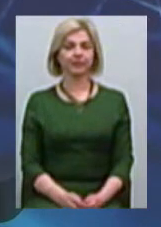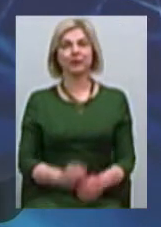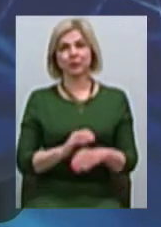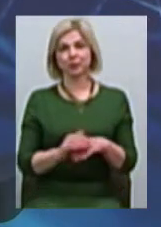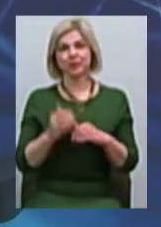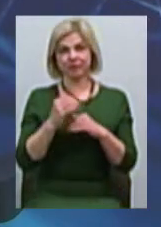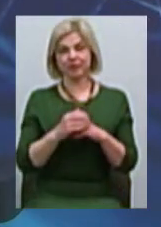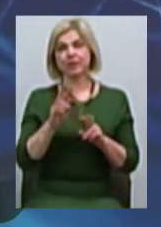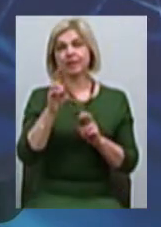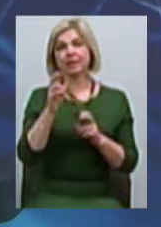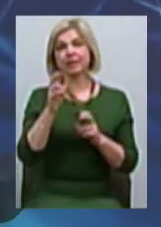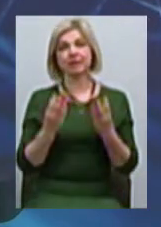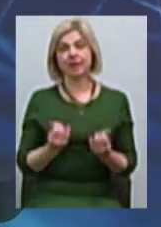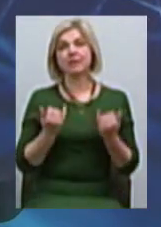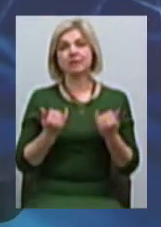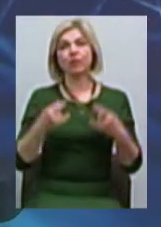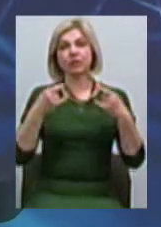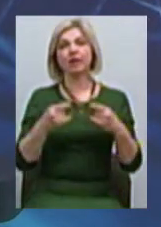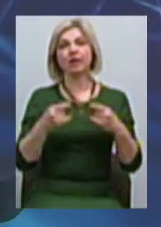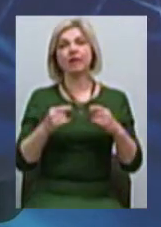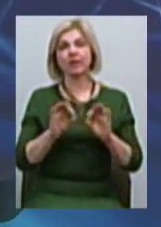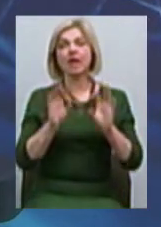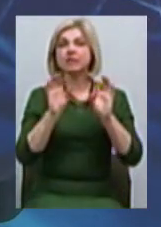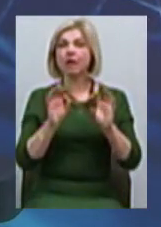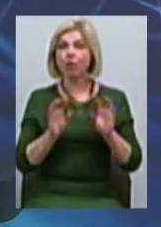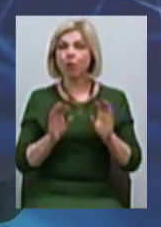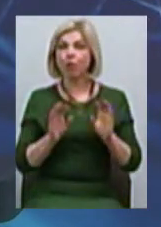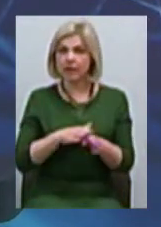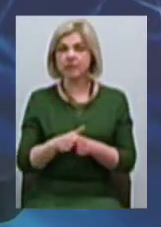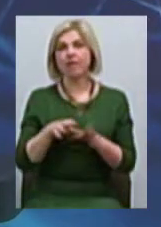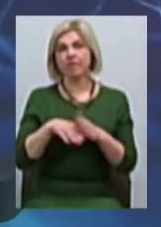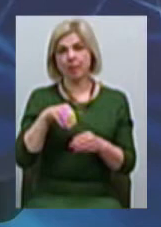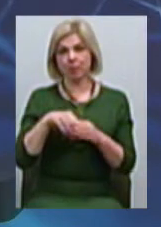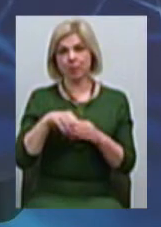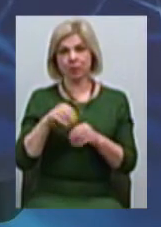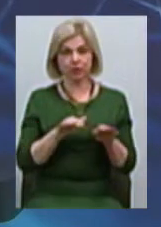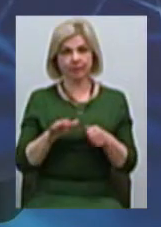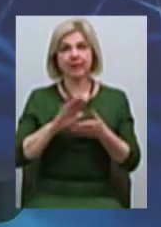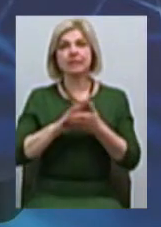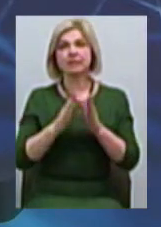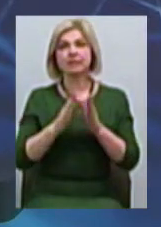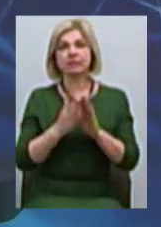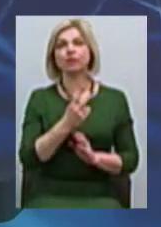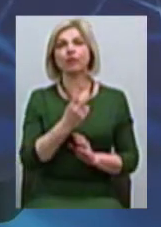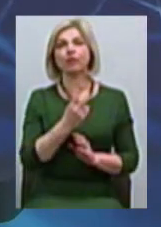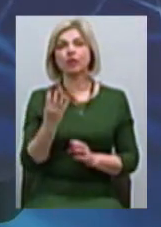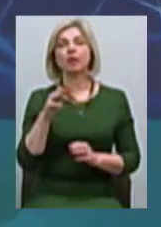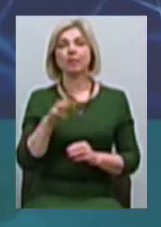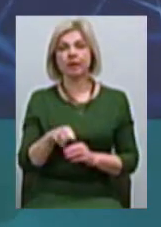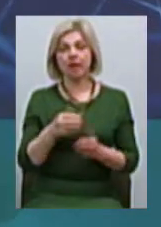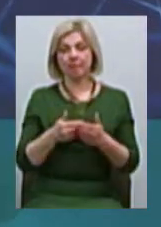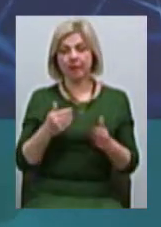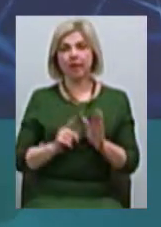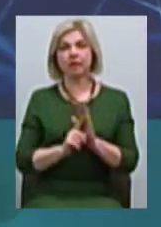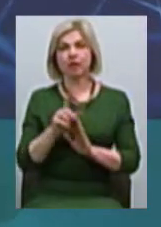Добрий вечір, це тема дня, а тема нашого ефіру – законність виборчого процесу. Станом на 24 березня від початку